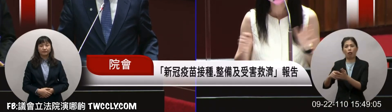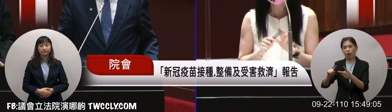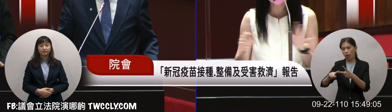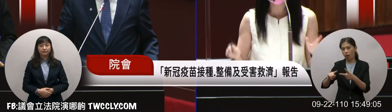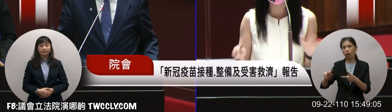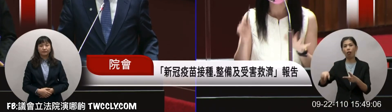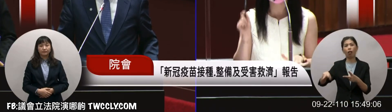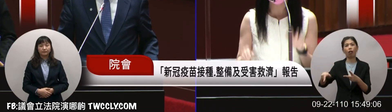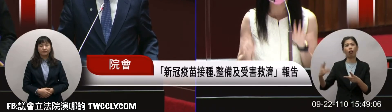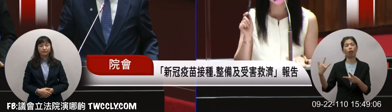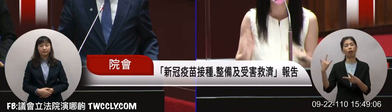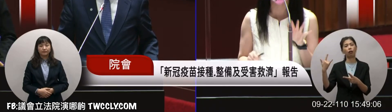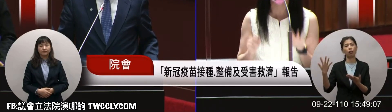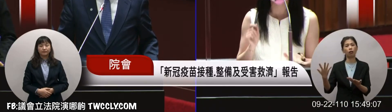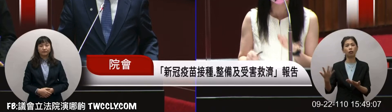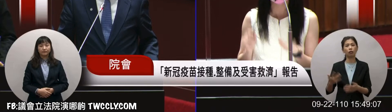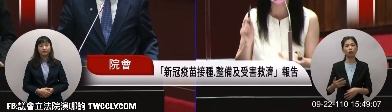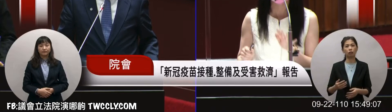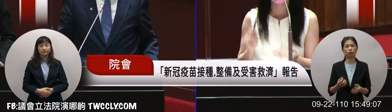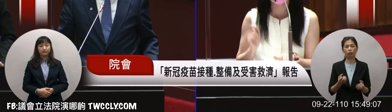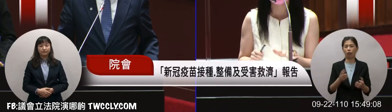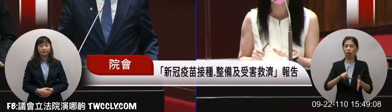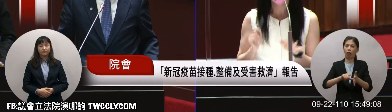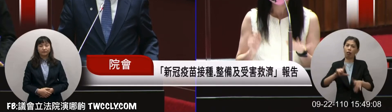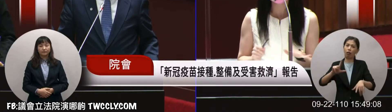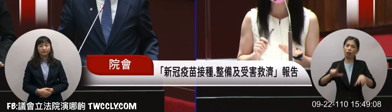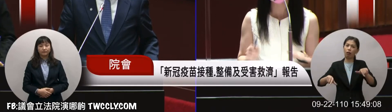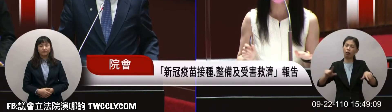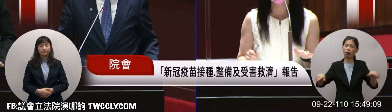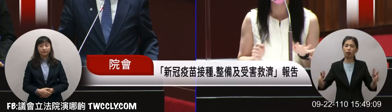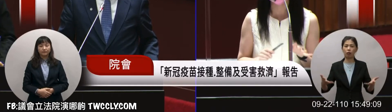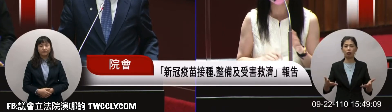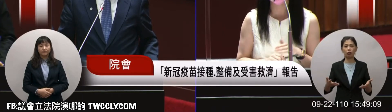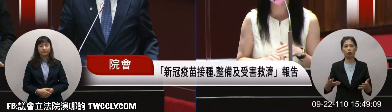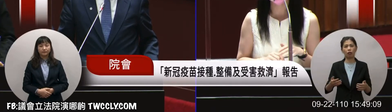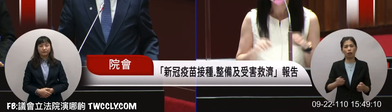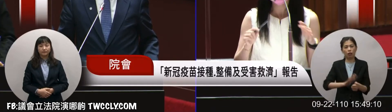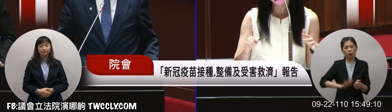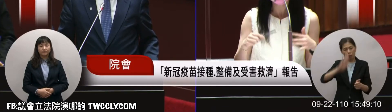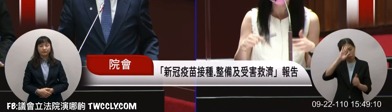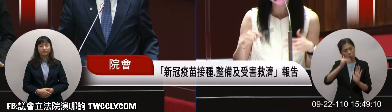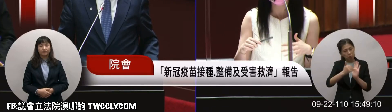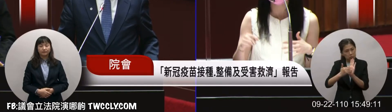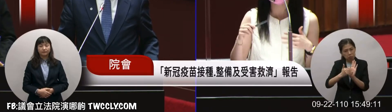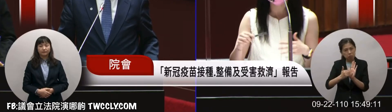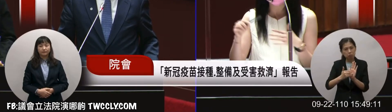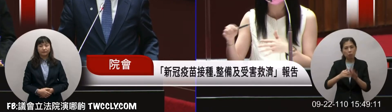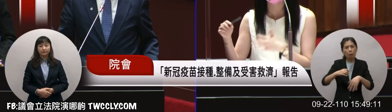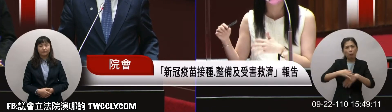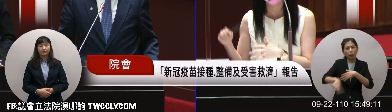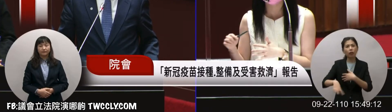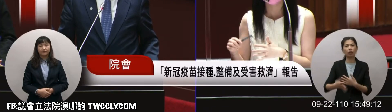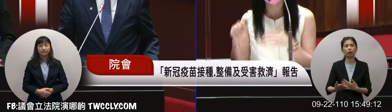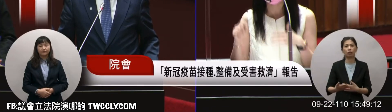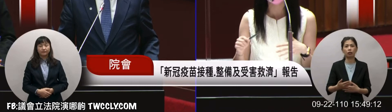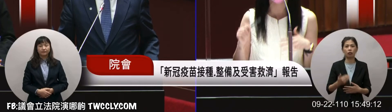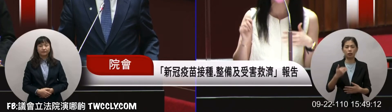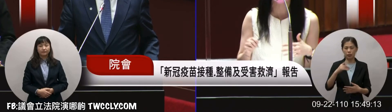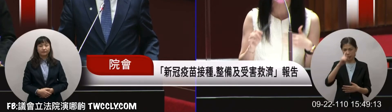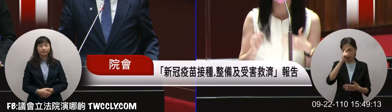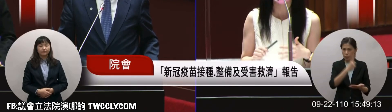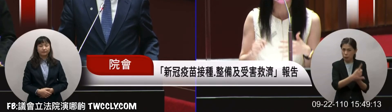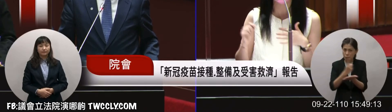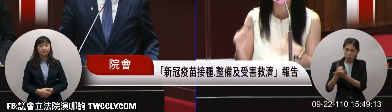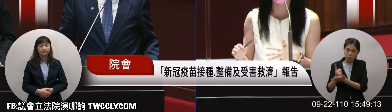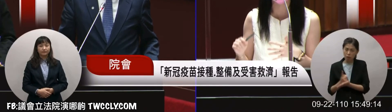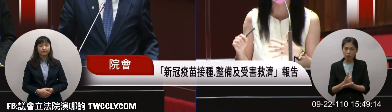等等，这些所发生的这个不一致的状况，就会影响到我们的防疫。那如何确保说我每一个打疫苗的人，我都一定